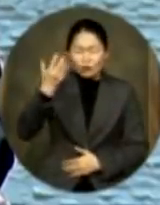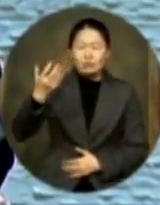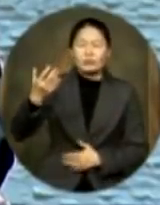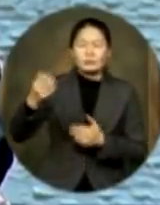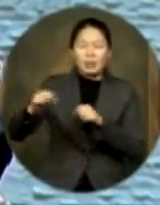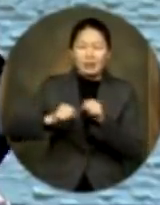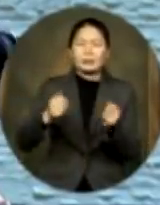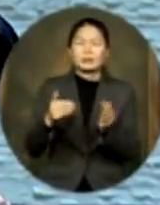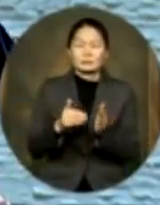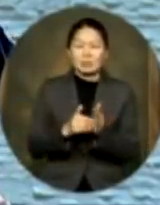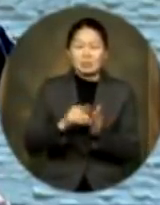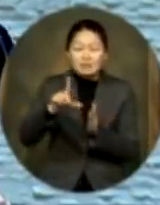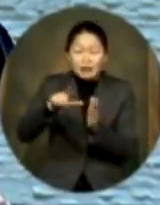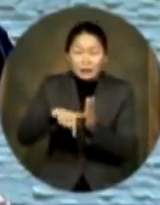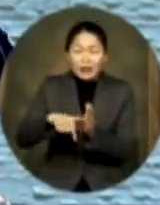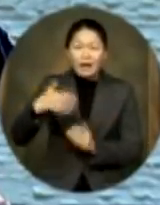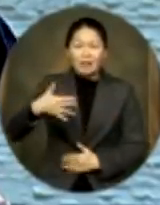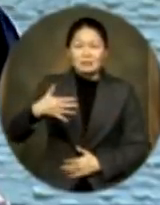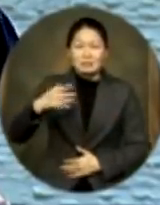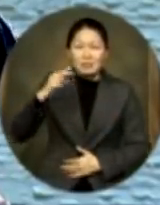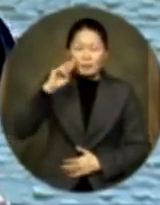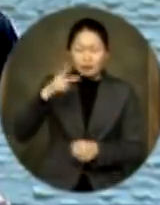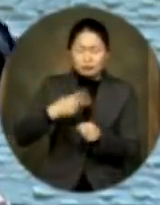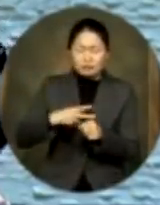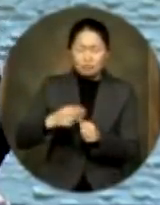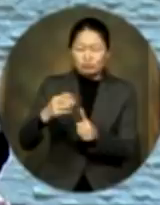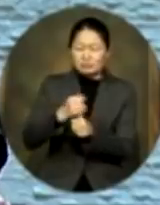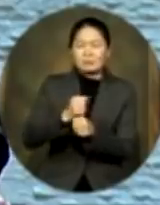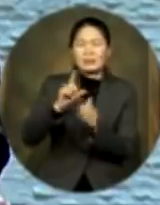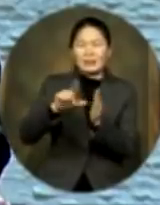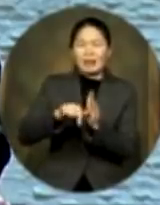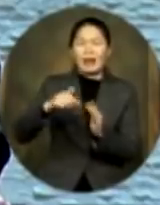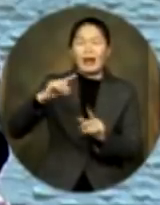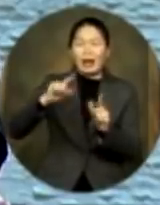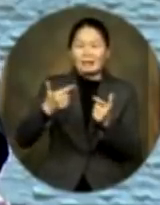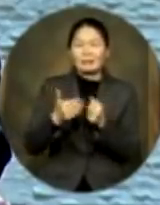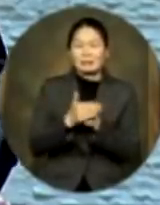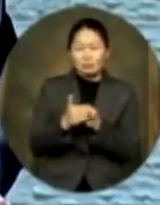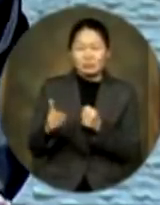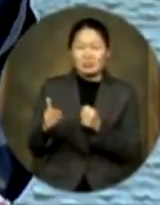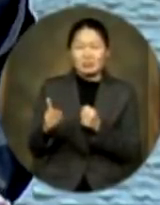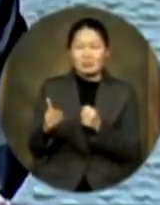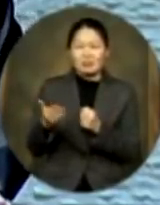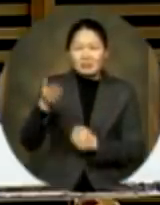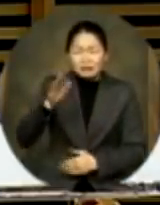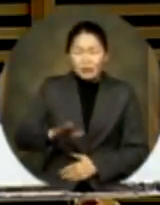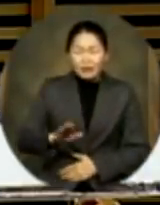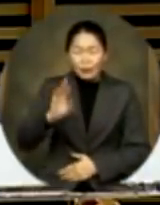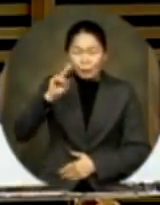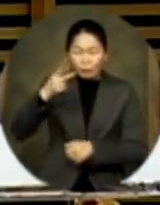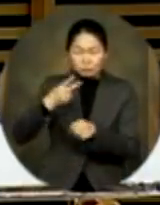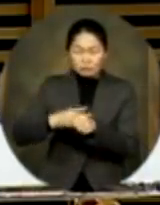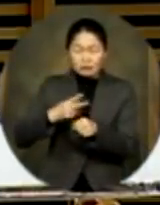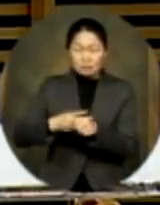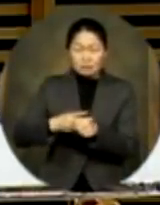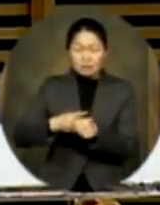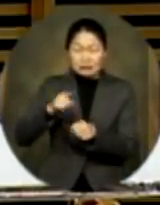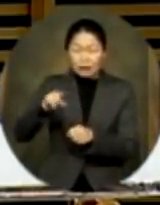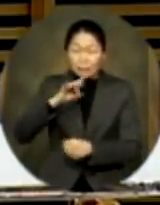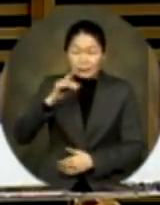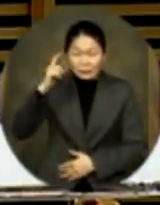일이에요 왜 그때는 아직 사도 바울이 붙잡힐 때가 아니니까 그런데 사도 바울이 그것만